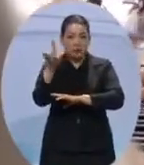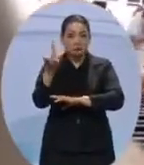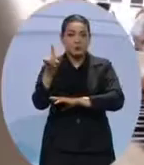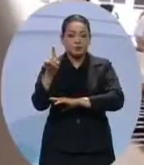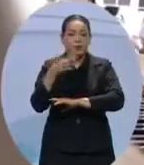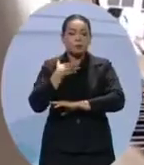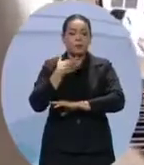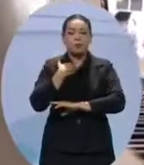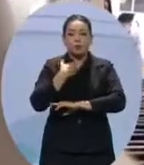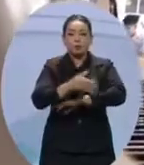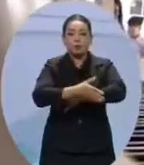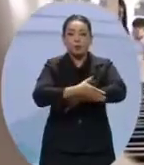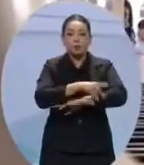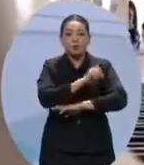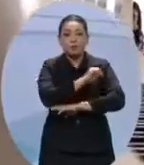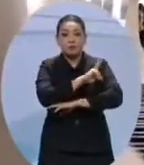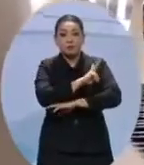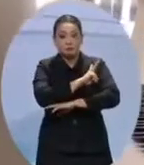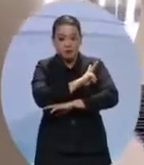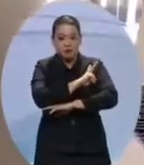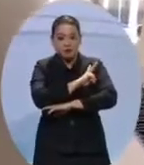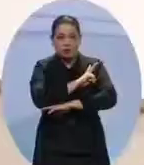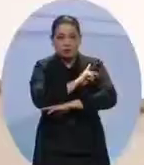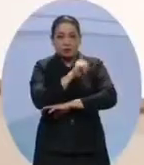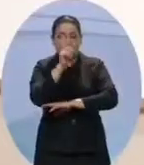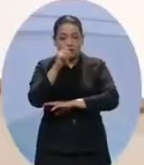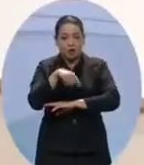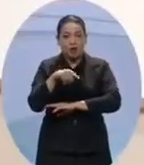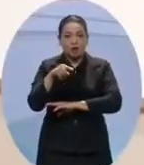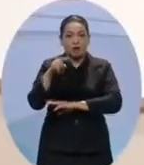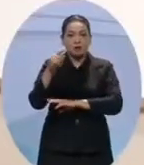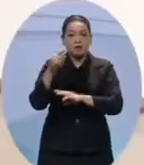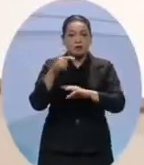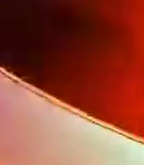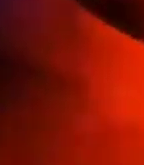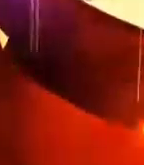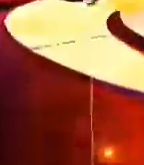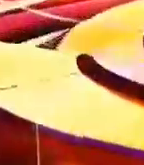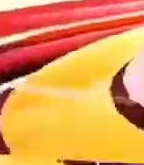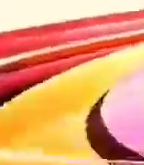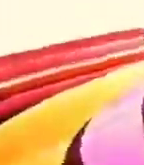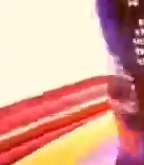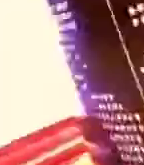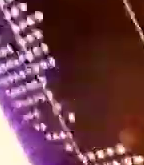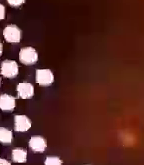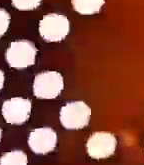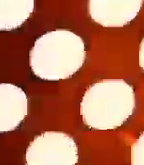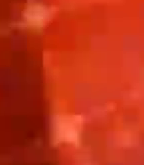mình, qua đó giúp cho các em có thể giải tỏa những áp lực sau những giờ học căng thẳng.